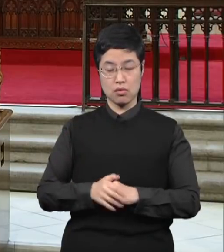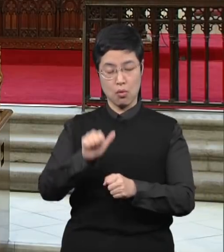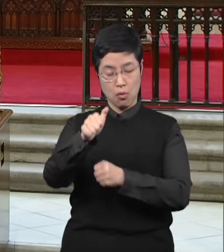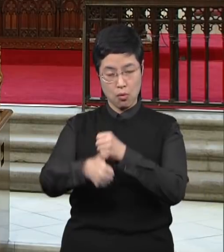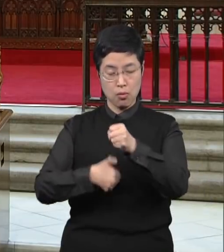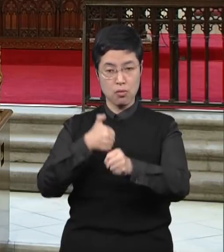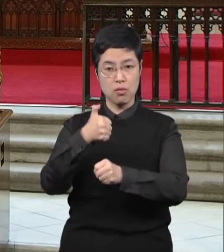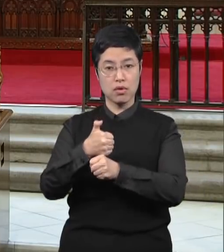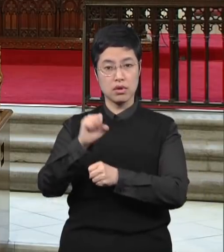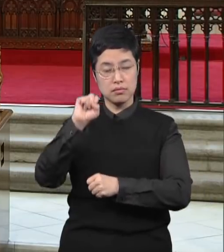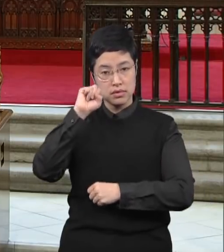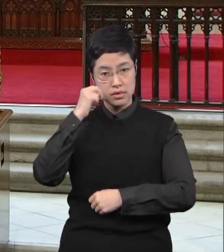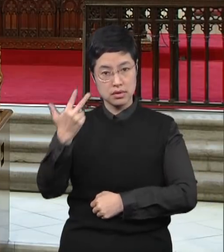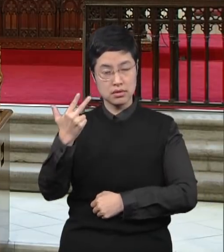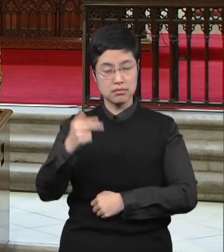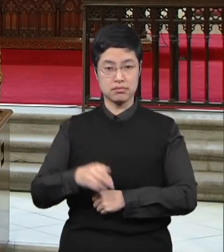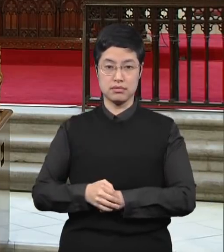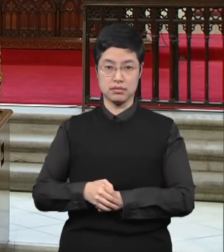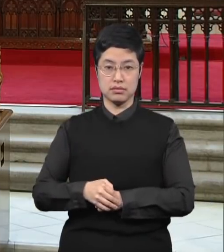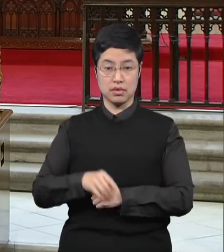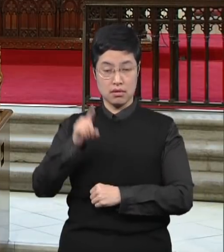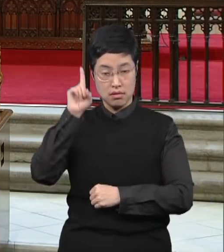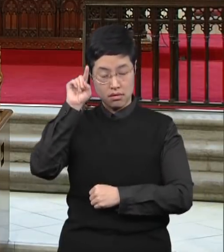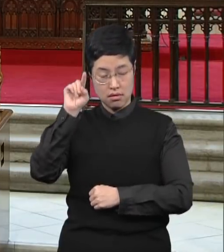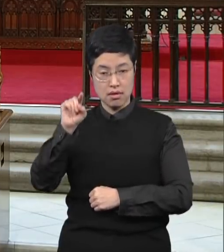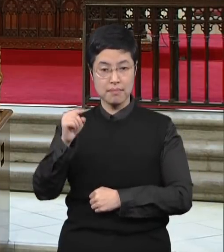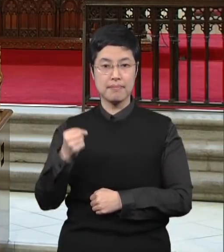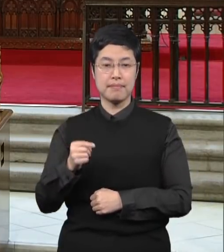50년 7개월